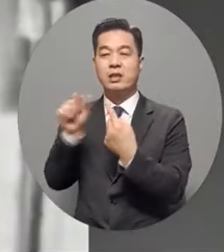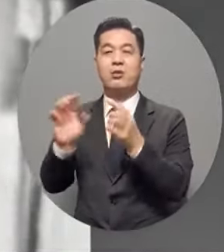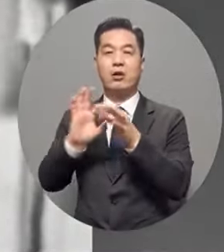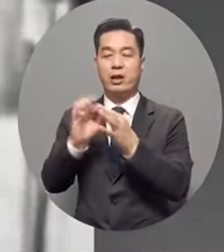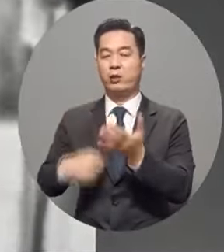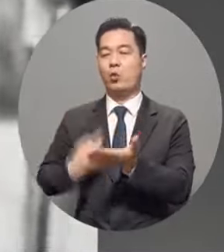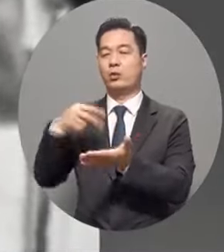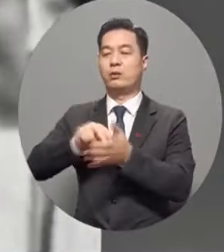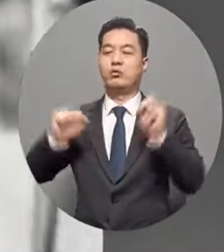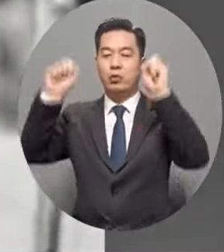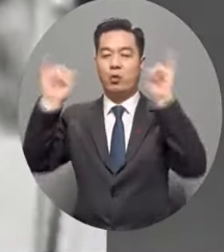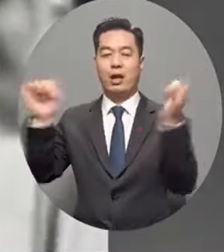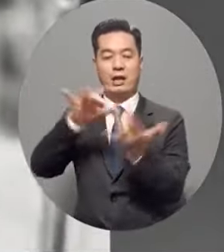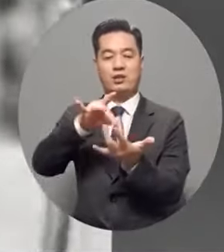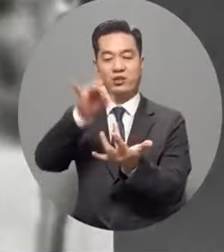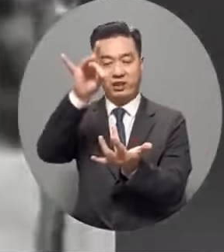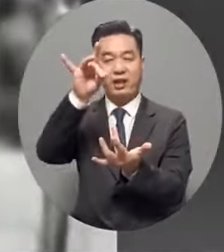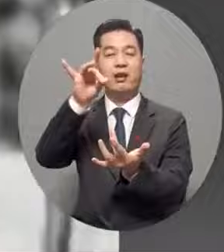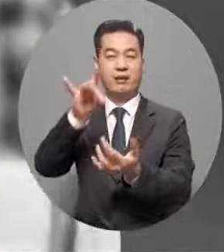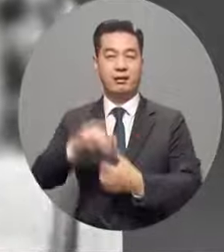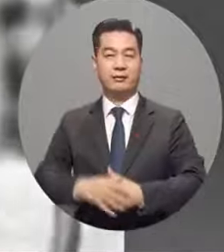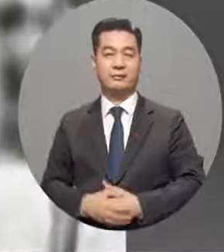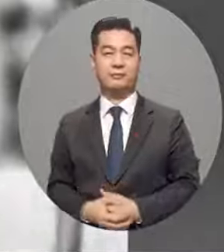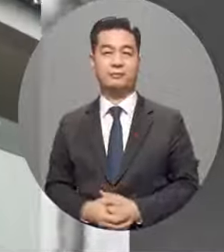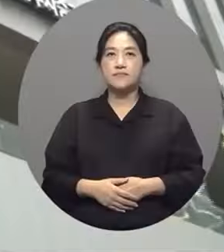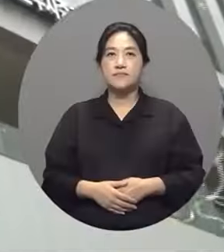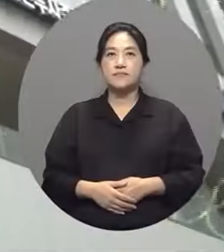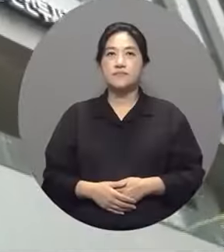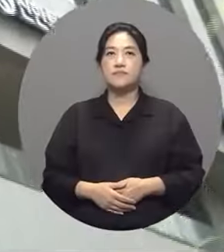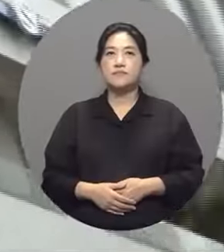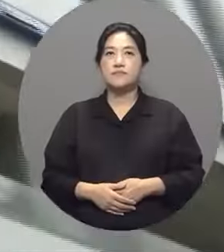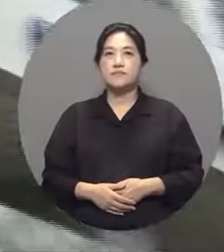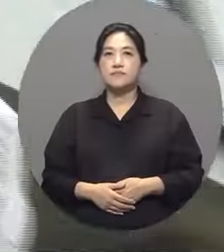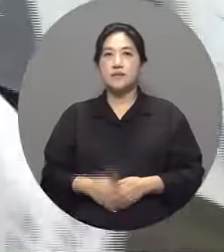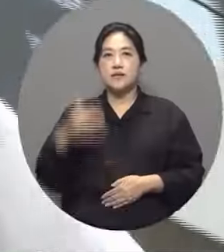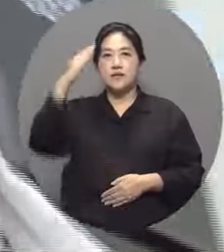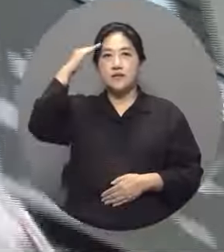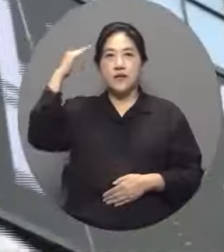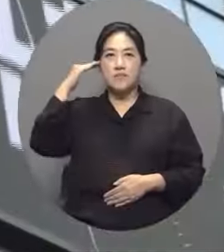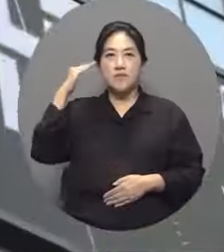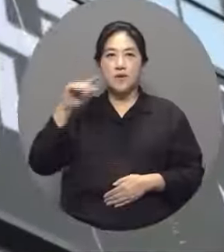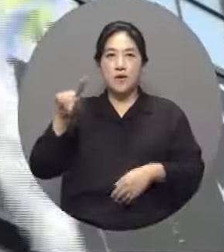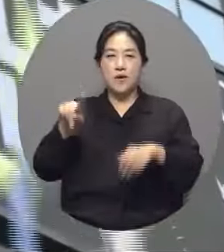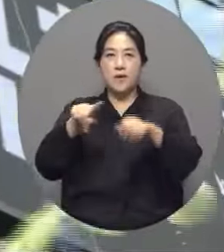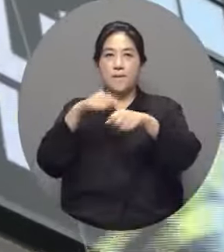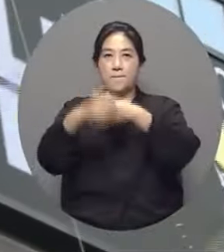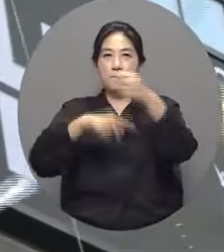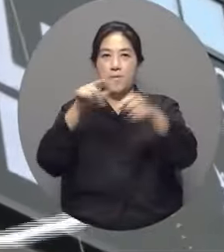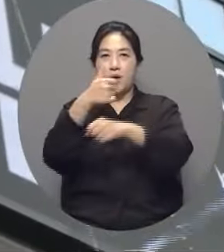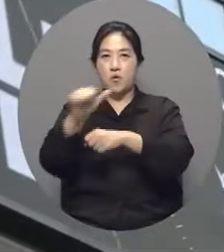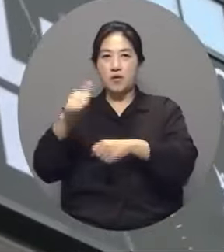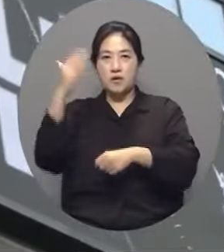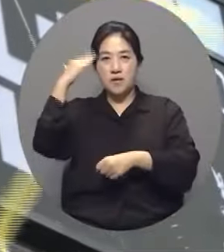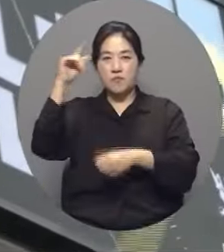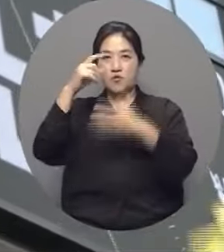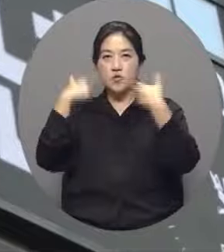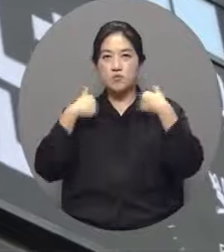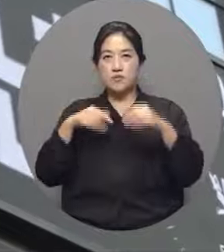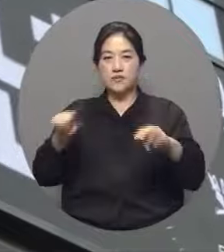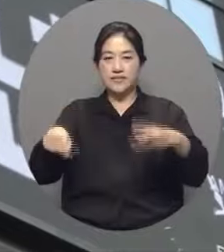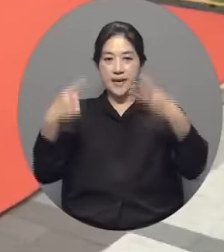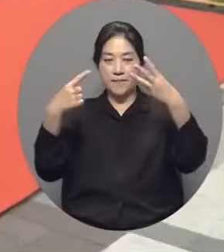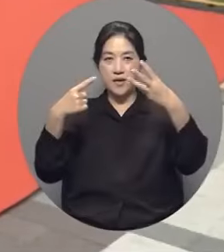선정했습니다. MBC 뉴스 신서입니다. 대한민국 105년. 대한민국 정부는 3.1운동